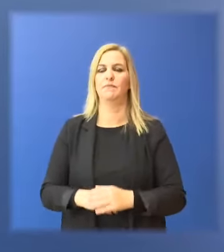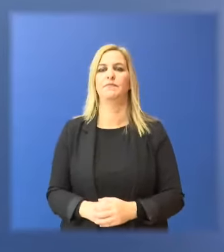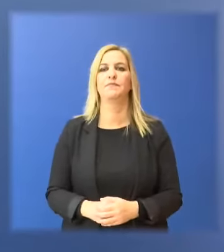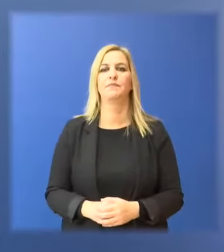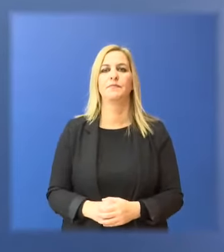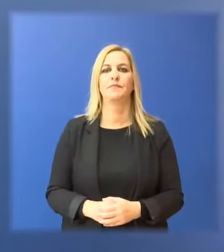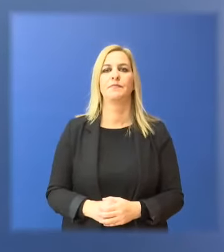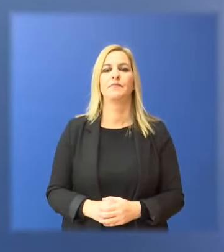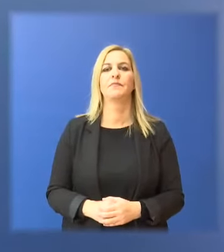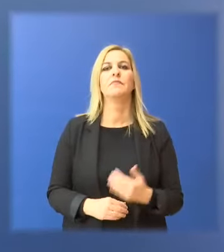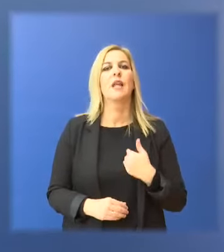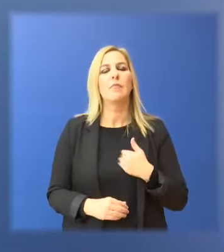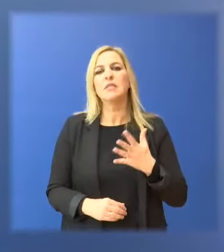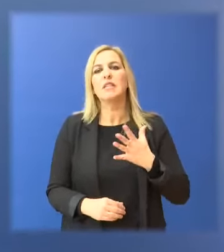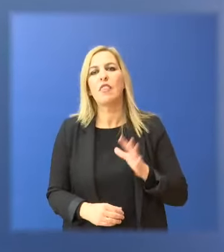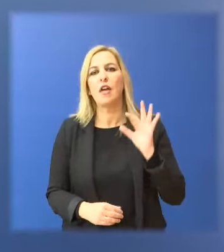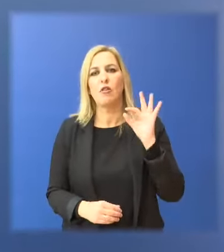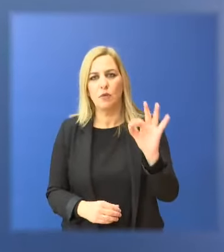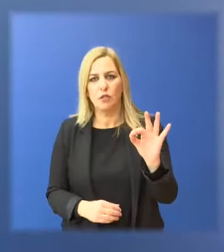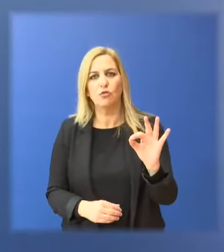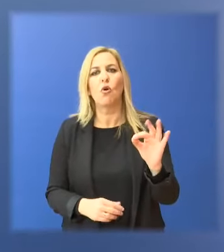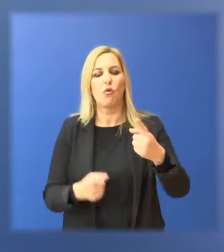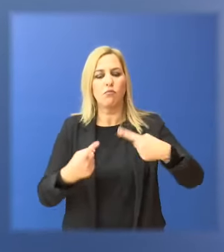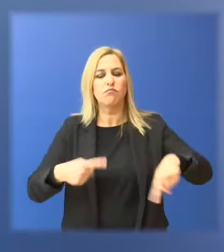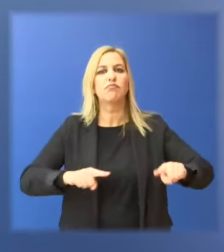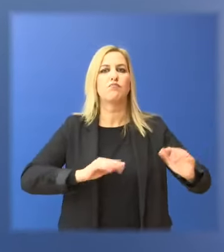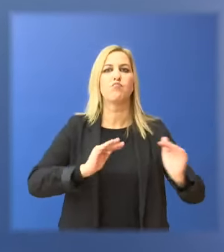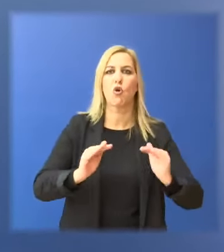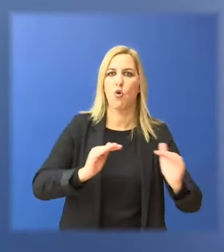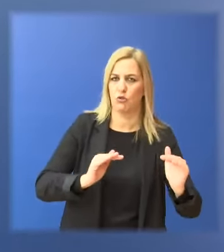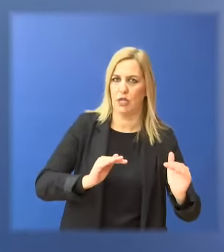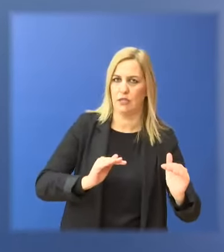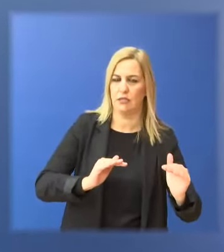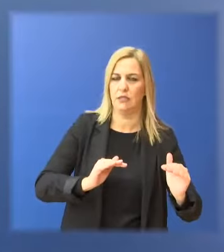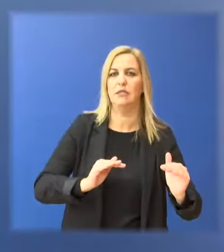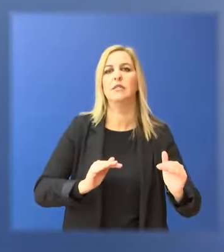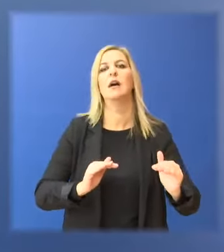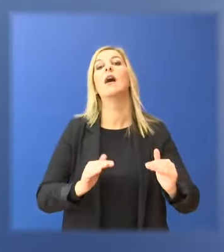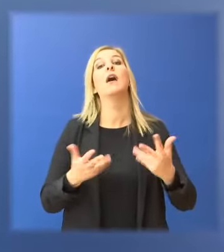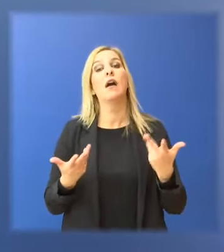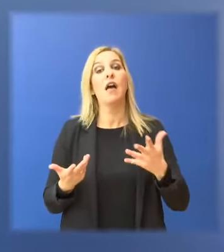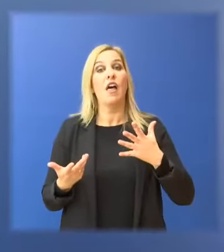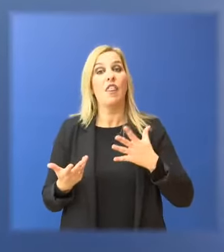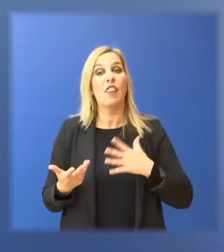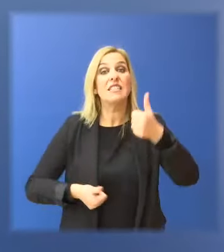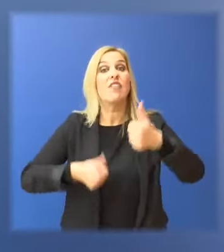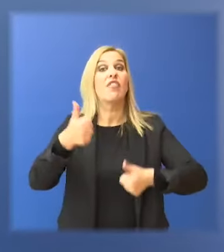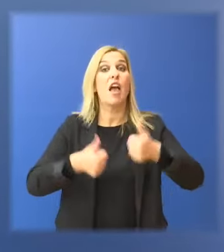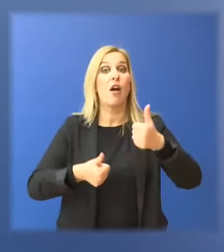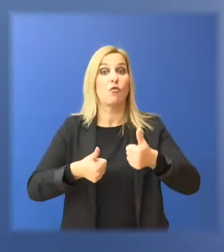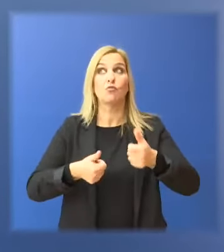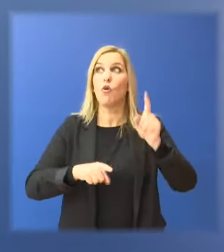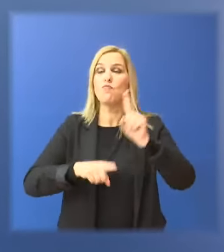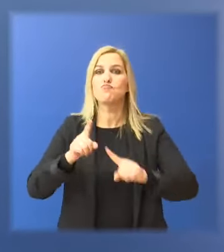παρεμβάσεις περιλαμβάνουν τη διαβάθμιση στην προστασία των αιγιαλών, την ηλεκτρονική πλειοδοτική διαδικασία διαγωνισμού